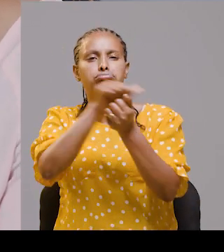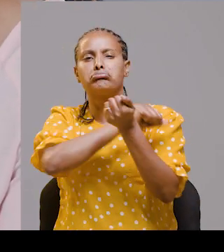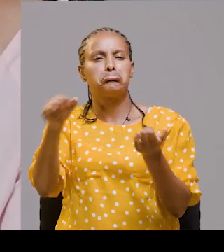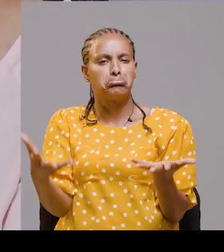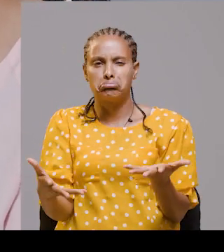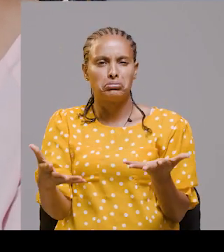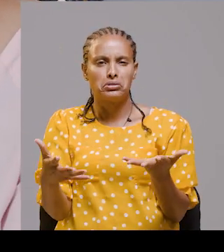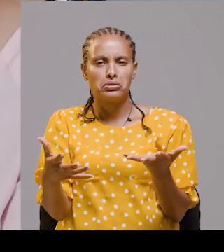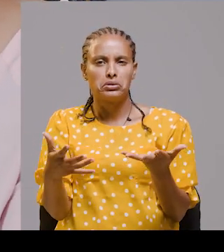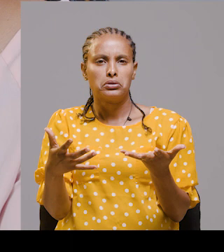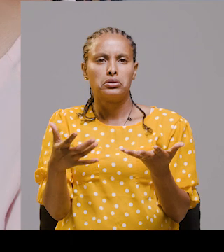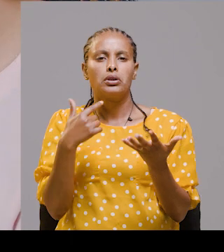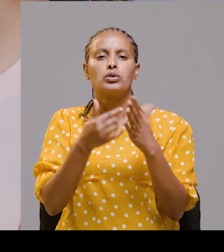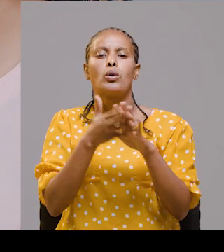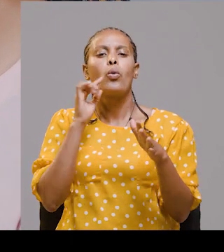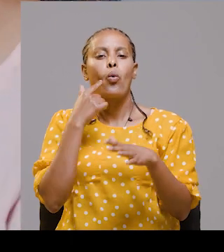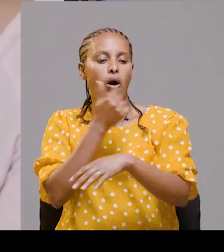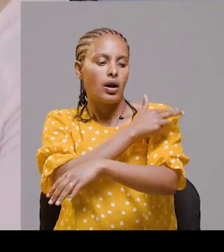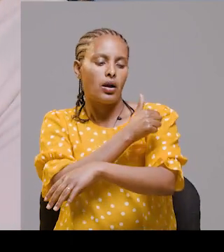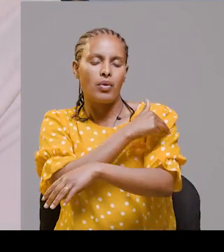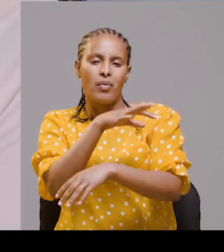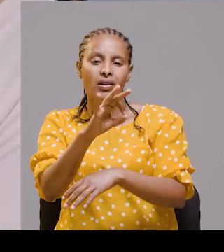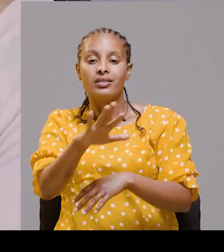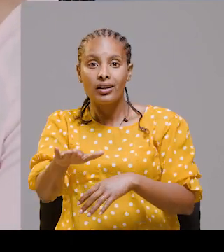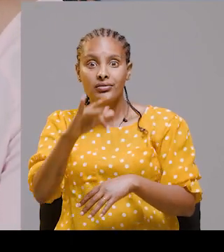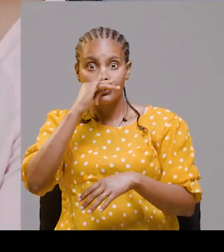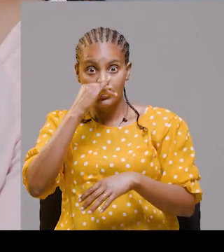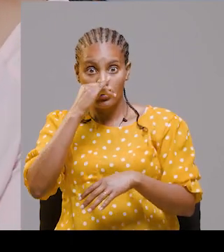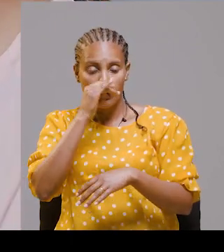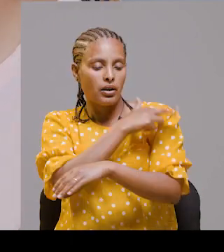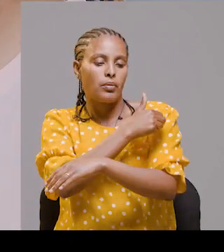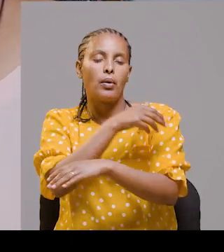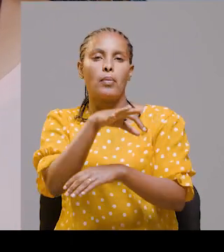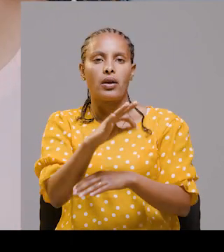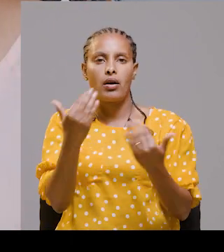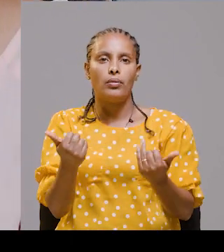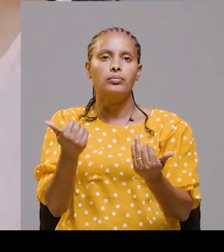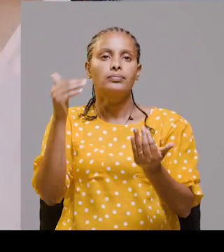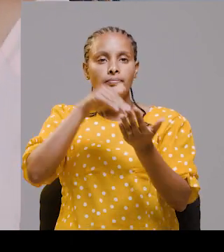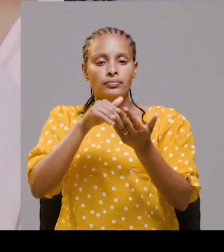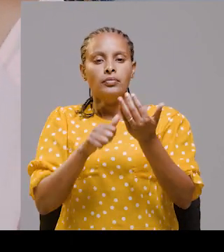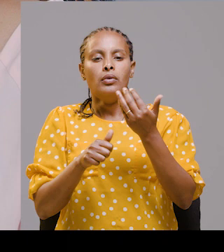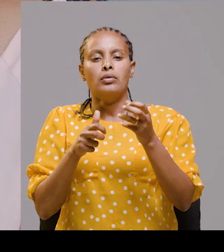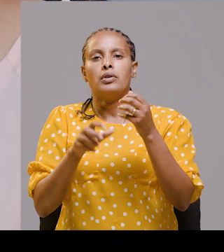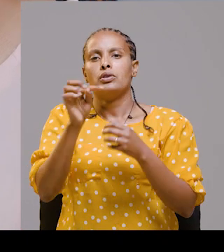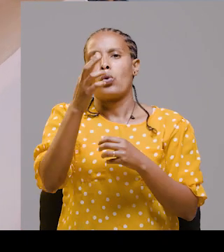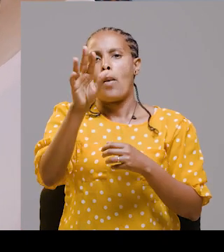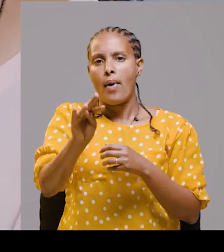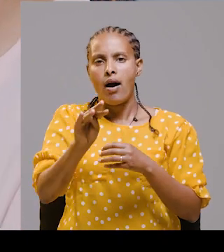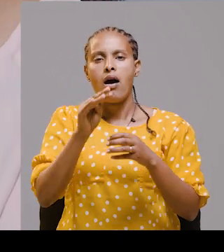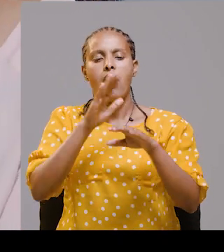ፈራርሰዋል፣ እንዳልሆኑ ሆነዋል። እና ለእሷም ህክምና ማግኘት ለልጆቿም ማግኘት ደግሞ አሁን ከትራውማም ደግሞ ሂል እንዲያደርጉ